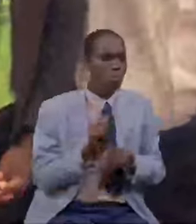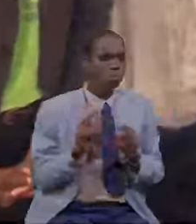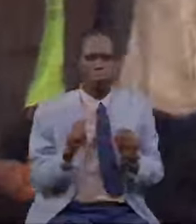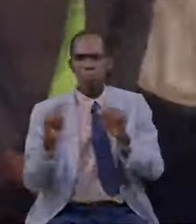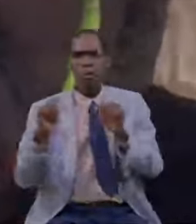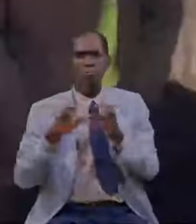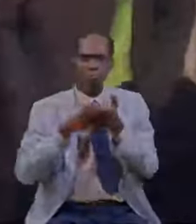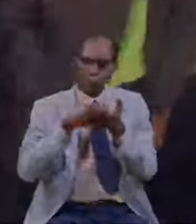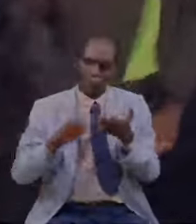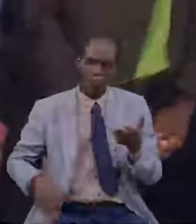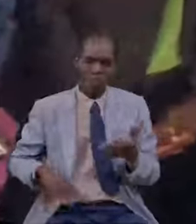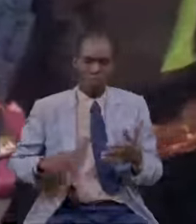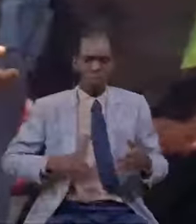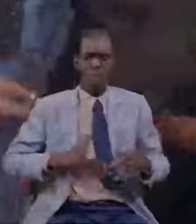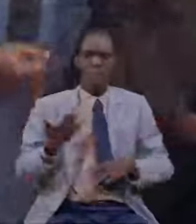Stérilité sort.